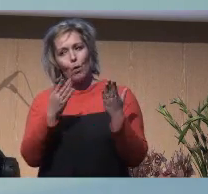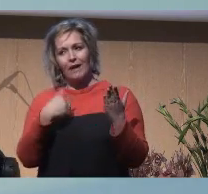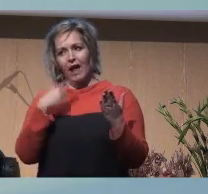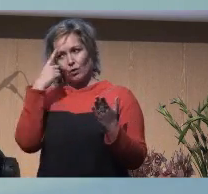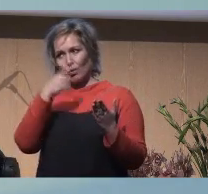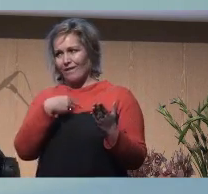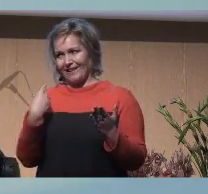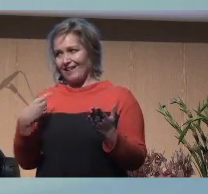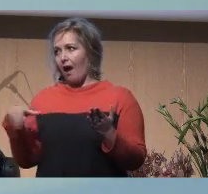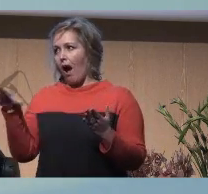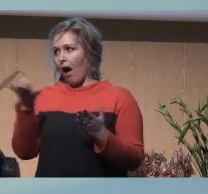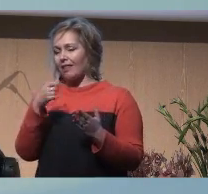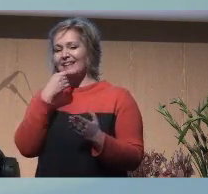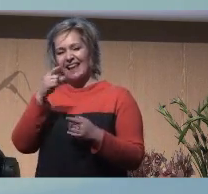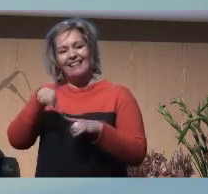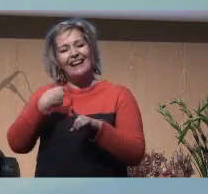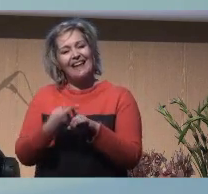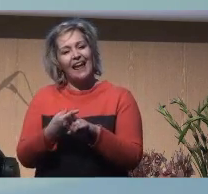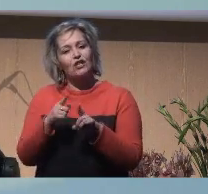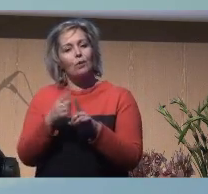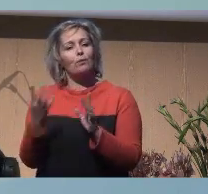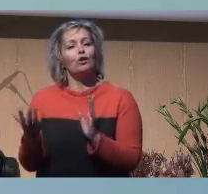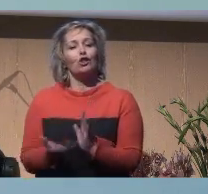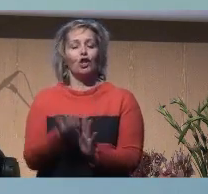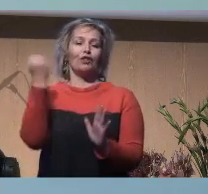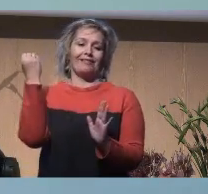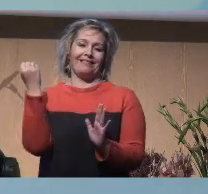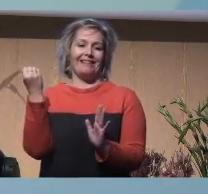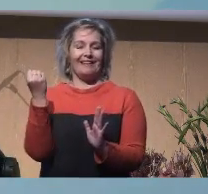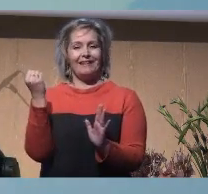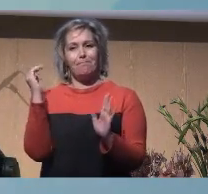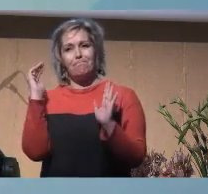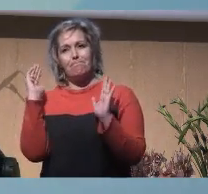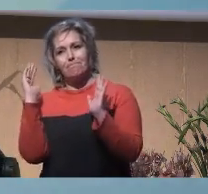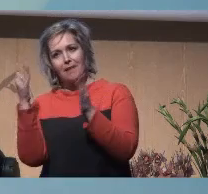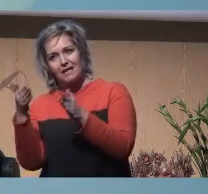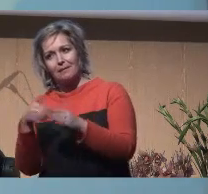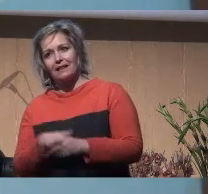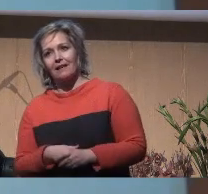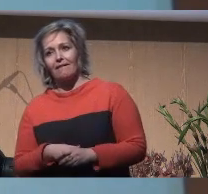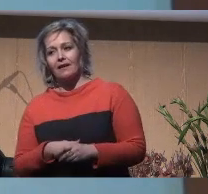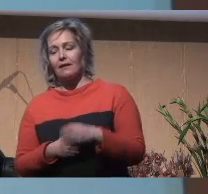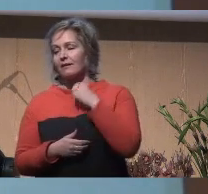tror vi alle gjenkjenner som et nyttig perspektiv.